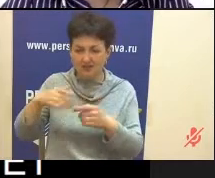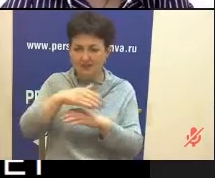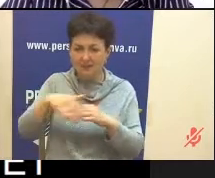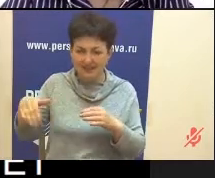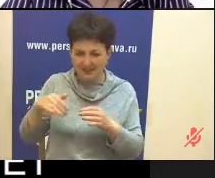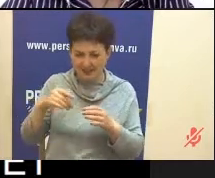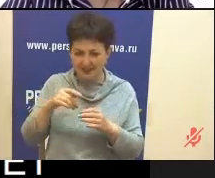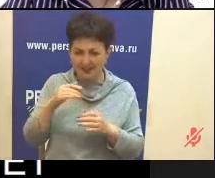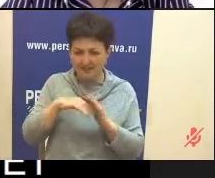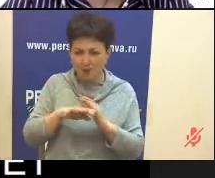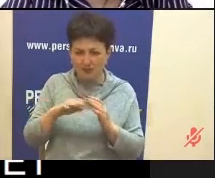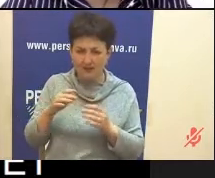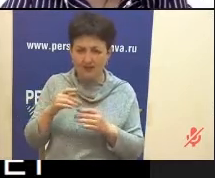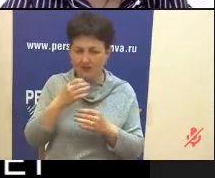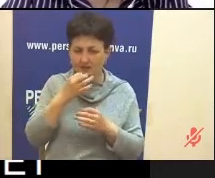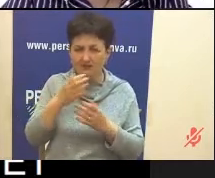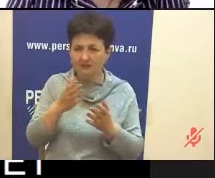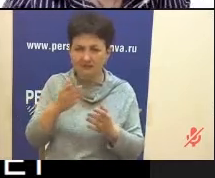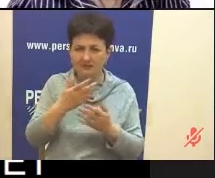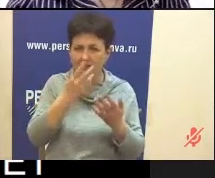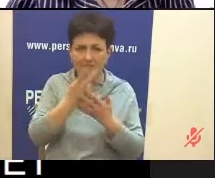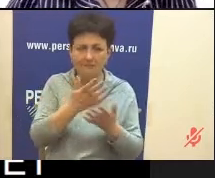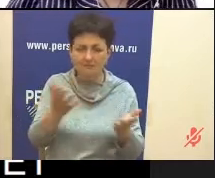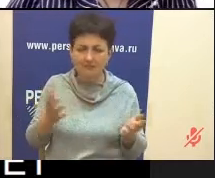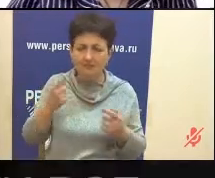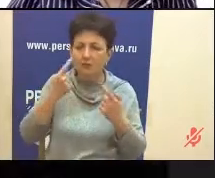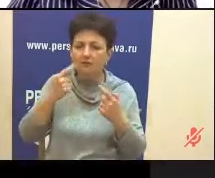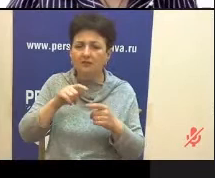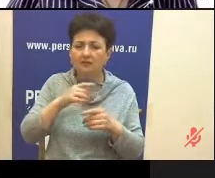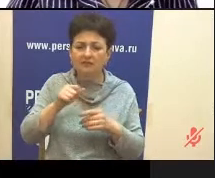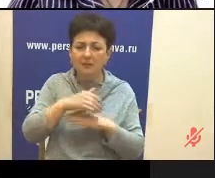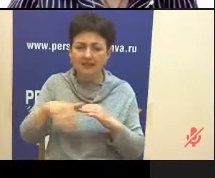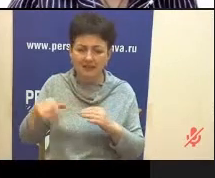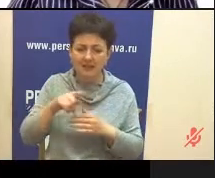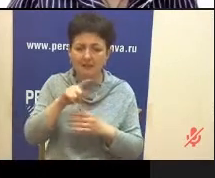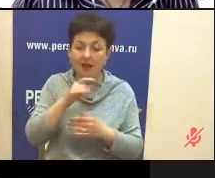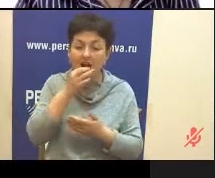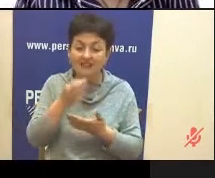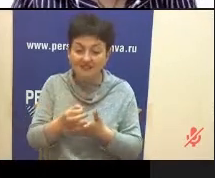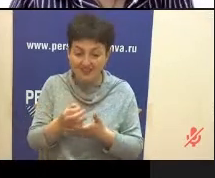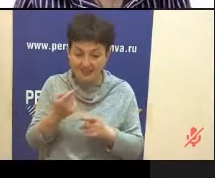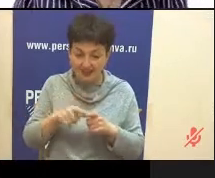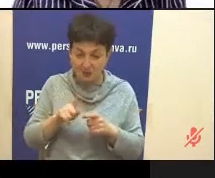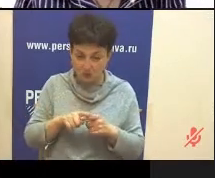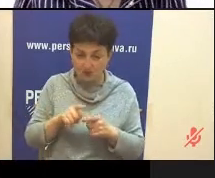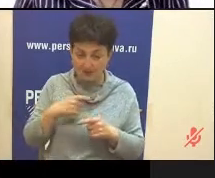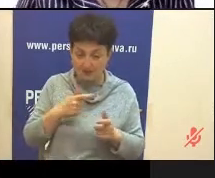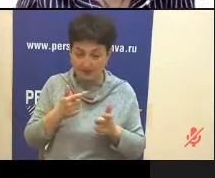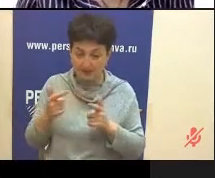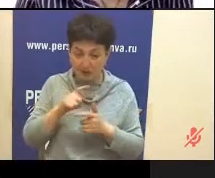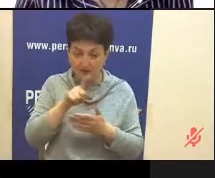выносить за пределы фонда не стоит, за пределы любой, на самом деле, организации. По- Поэтому ответ, который я, в